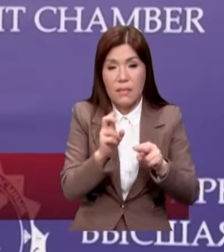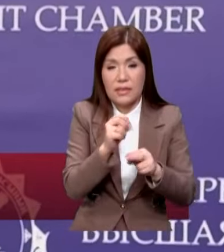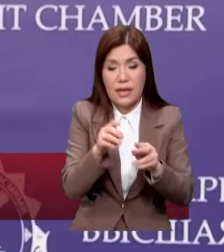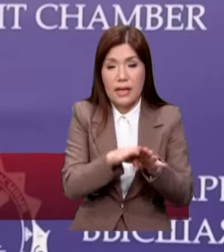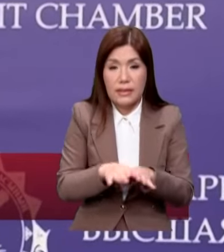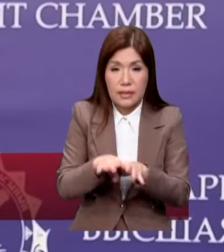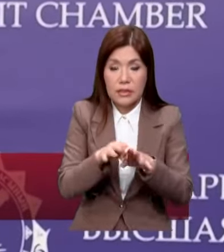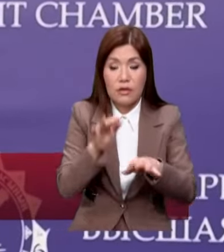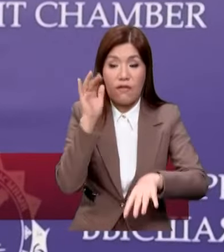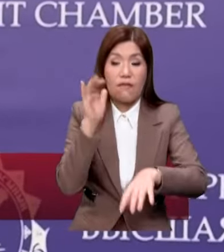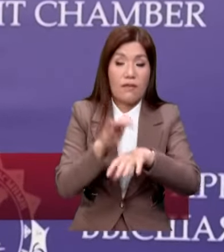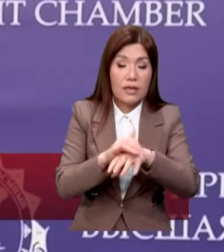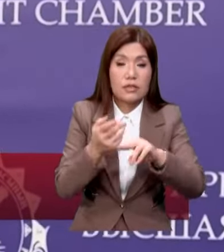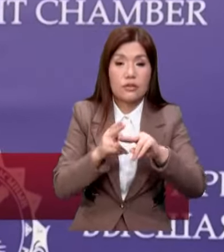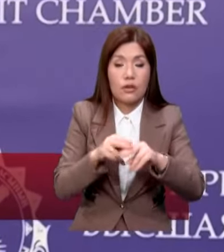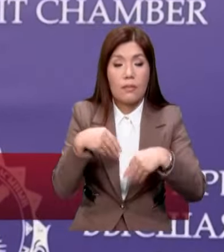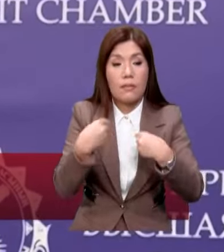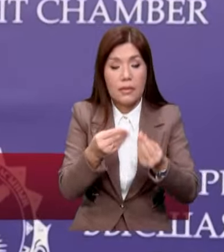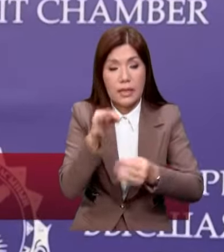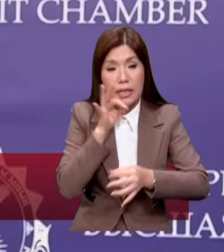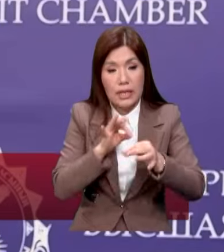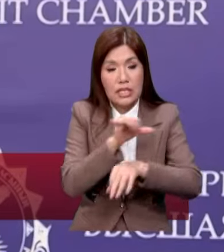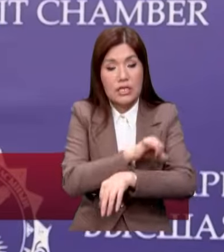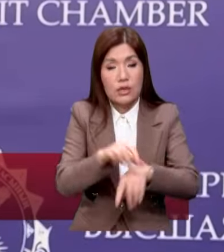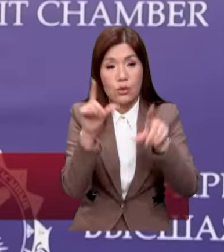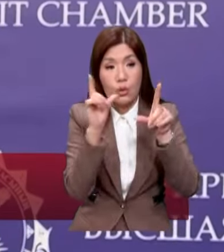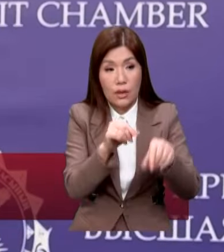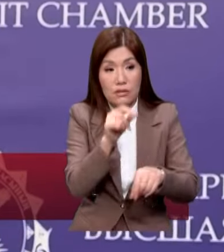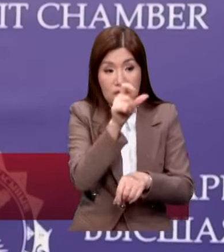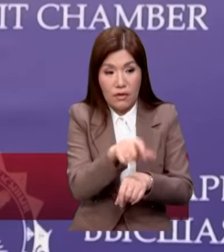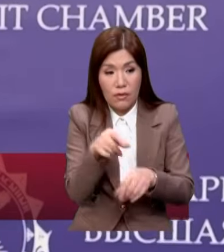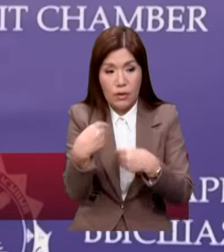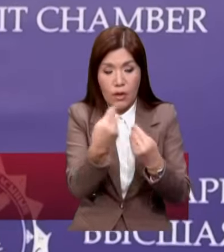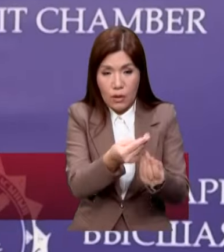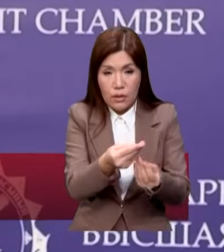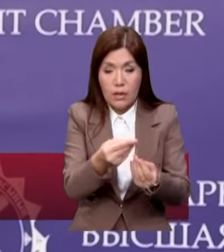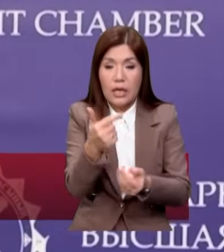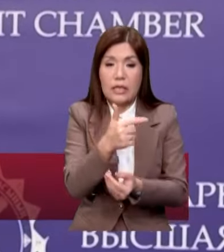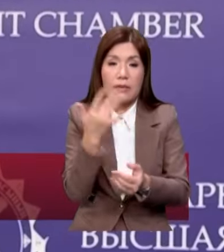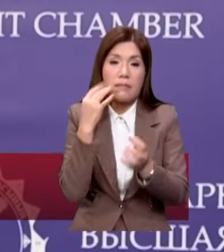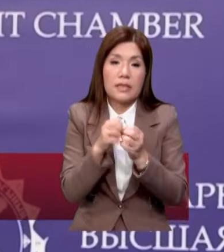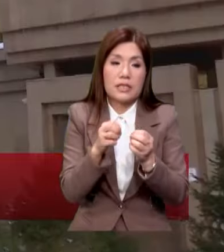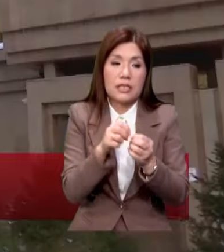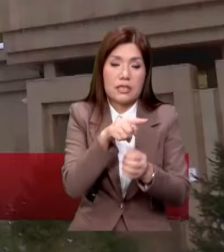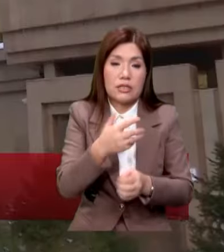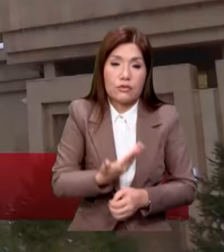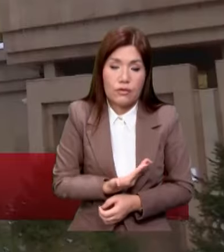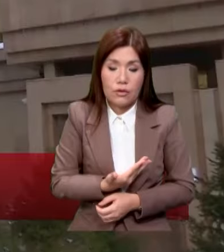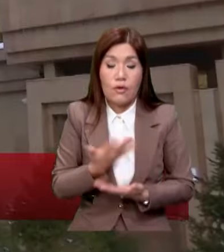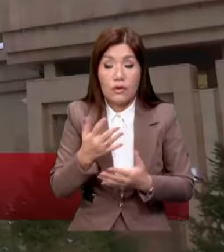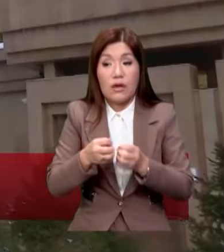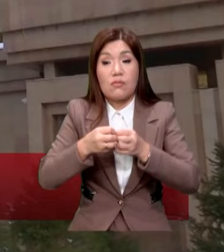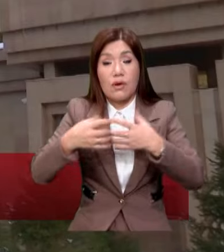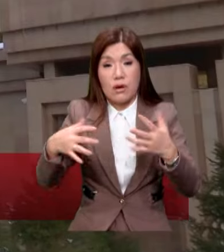есть исключается факт выдачи лекарств выехавшим за границу гражданам на постоянном месте жительства.